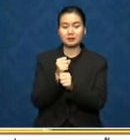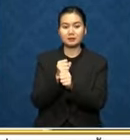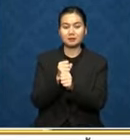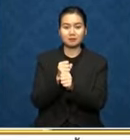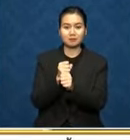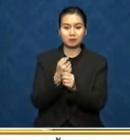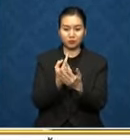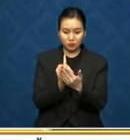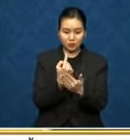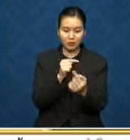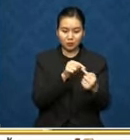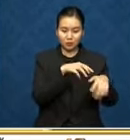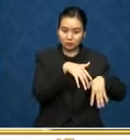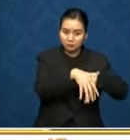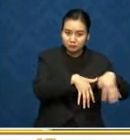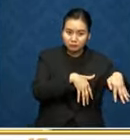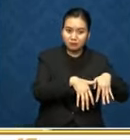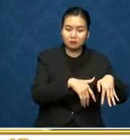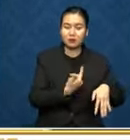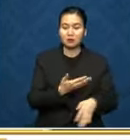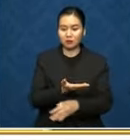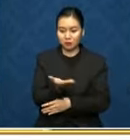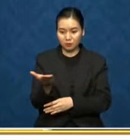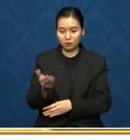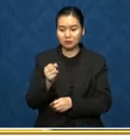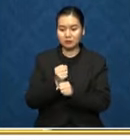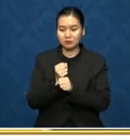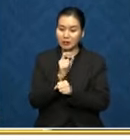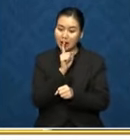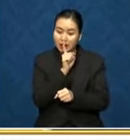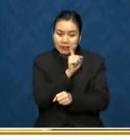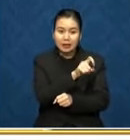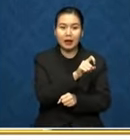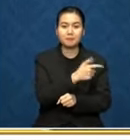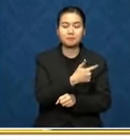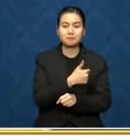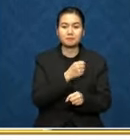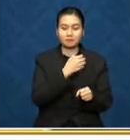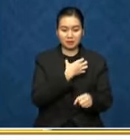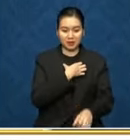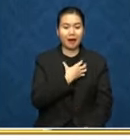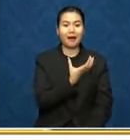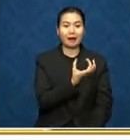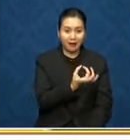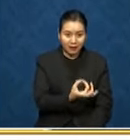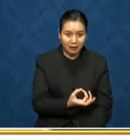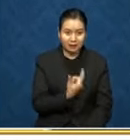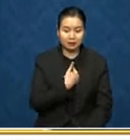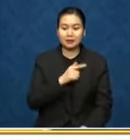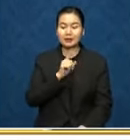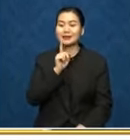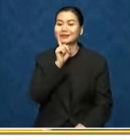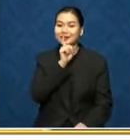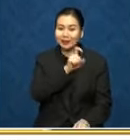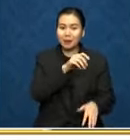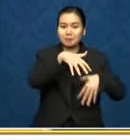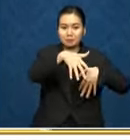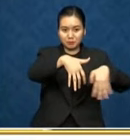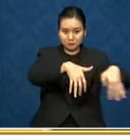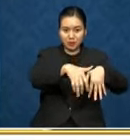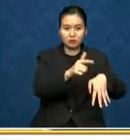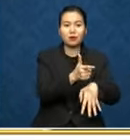แทนของราษฎรแทนที่พวกเราจะต้องคอยถามชนชั้นนำว่าพวกเขาต้องการอะไรกลับไปถามราษฎรที่พวก